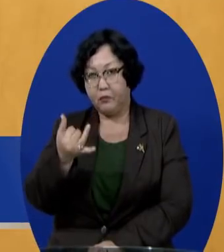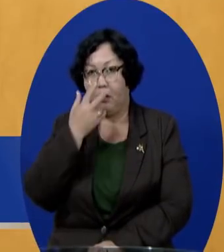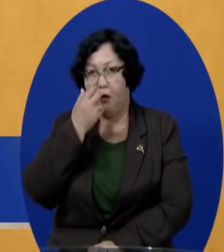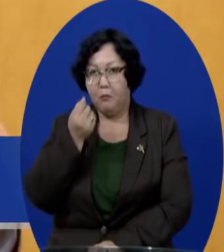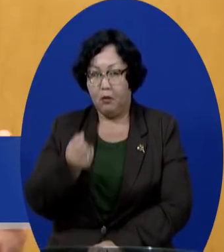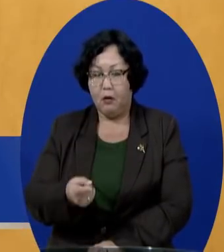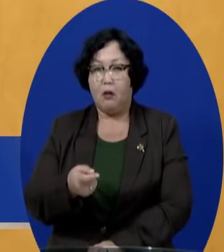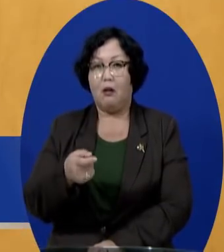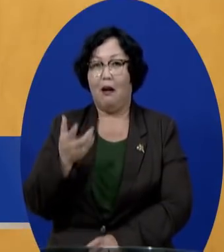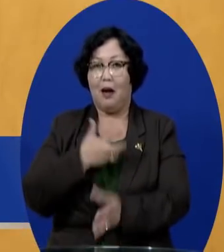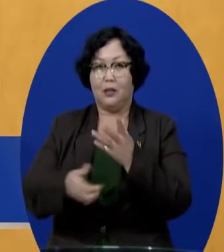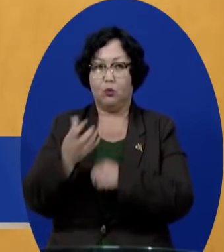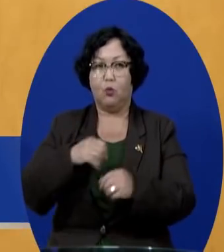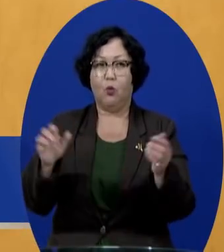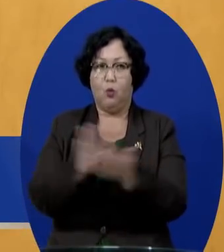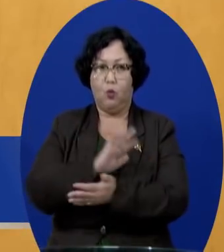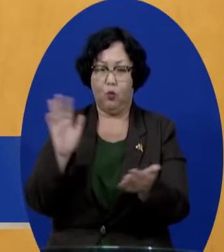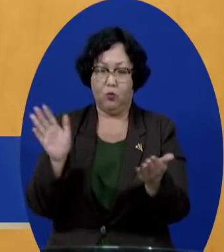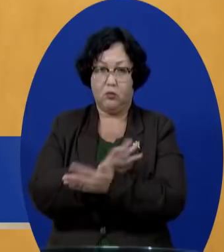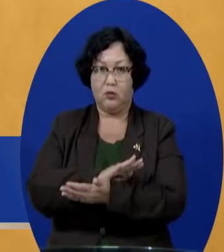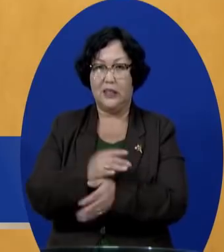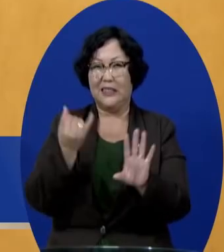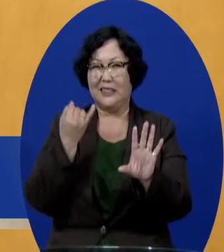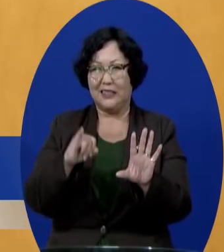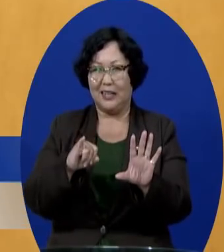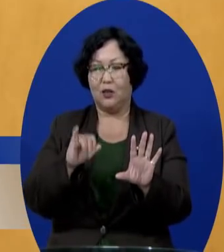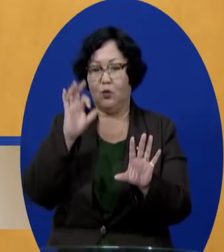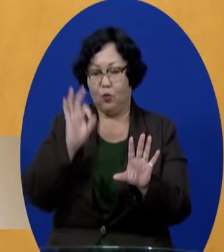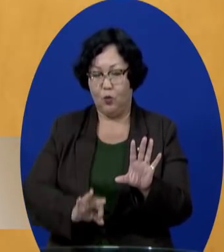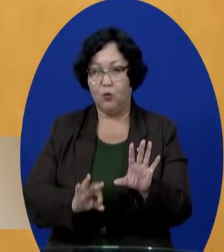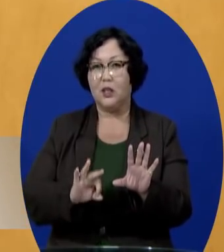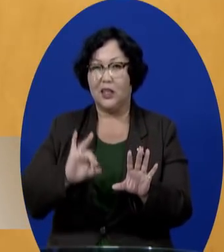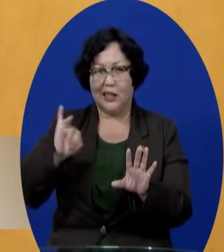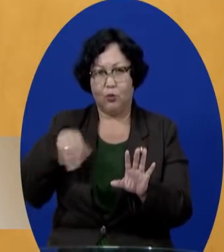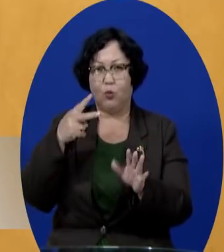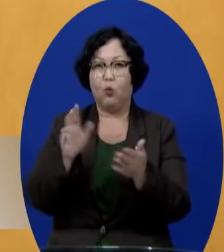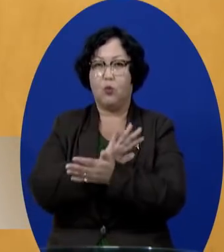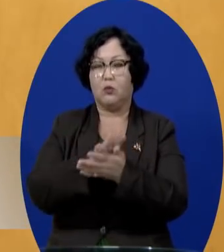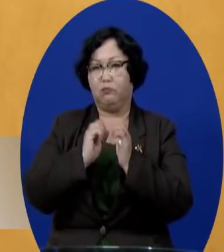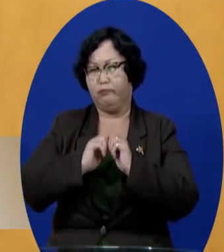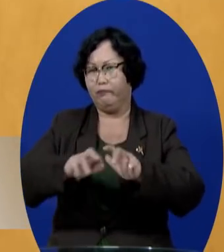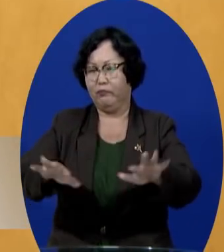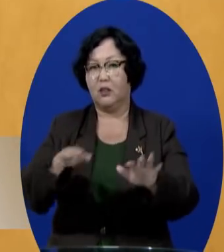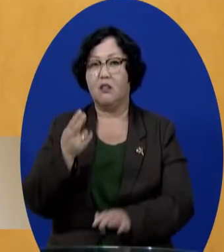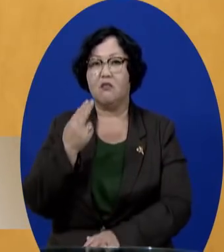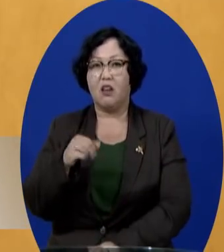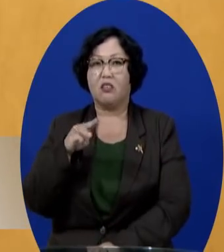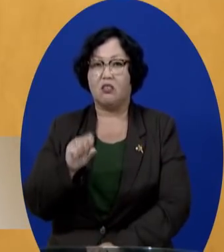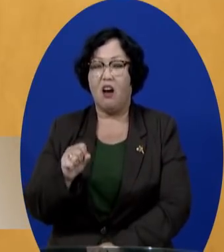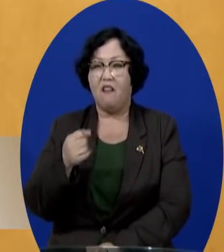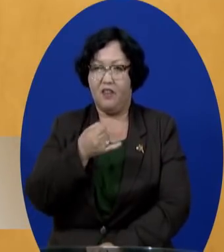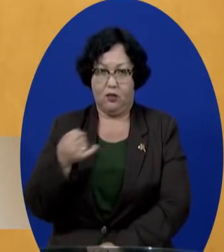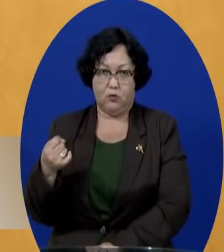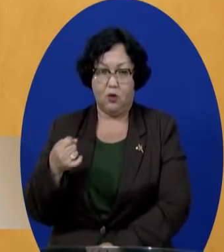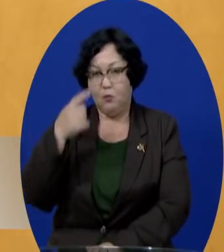халдвар тархах одоо хурд нь илүү 60% дахин илүү урттай байдаг гэж. Тийм учраас зөвхөн манайх